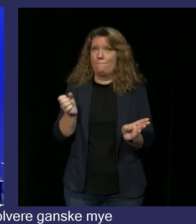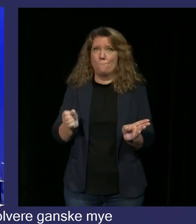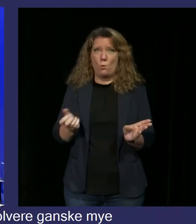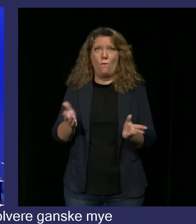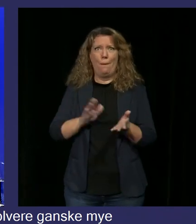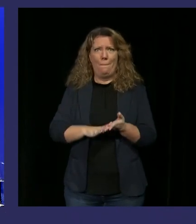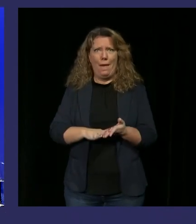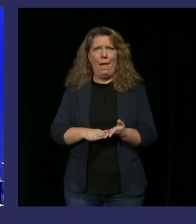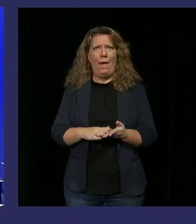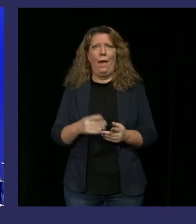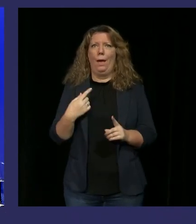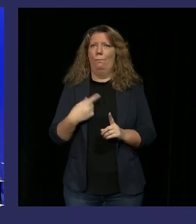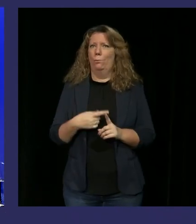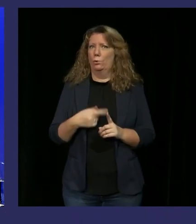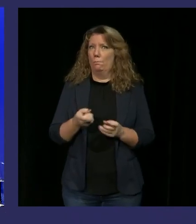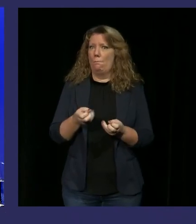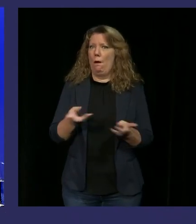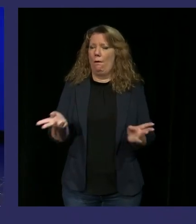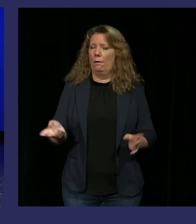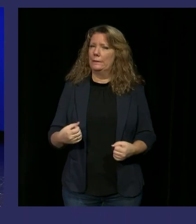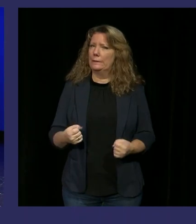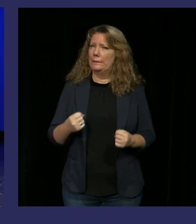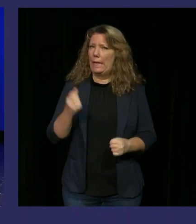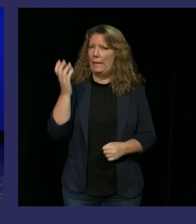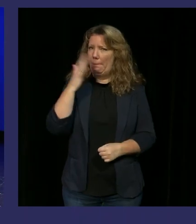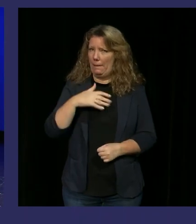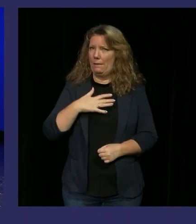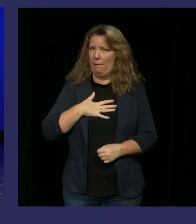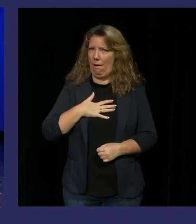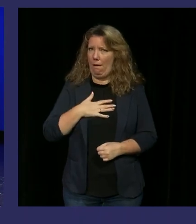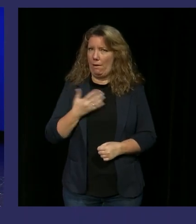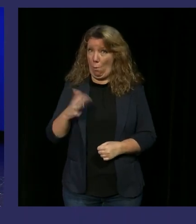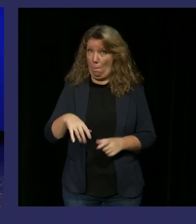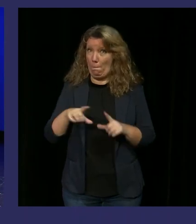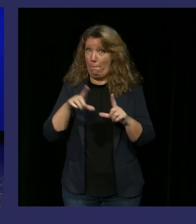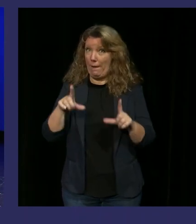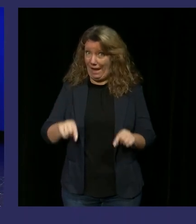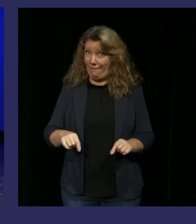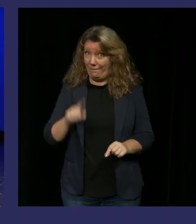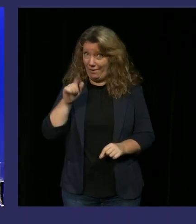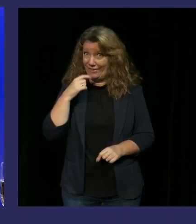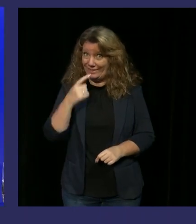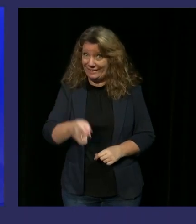sterke meninger om brev, det skal jeg love deg. Ja, utdyp det.